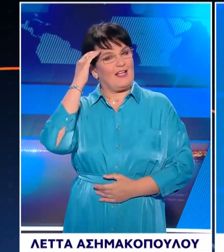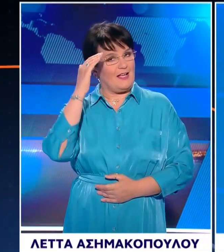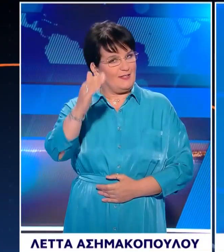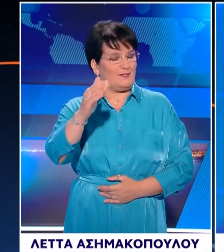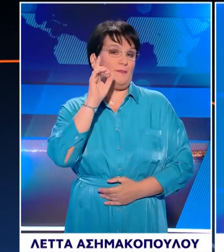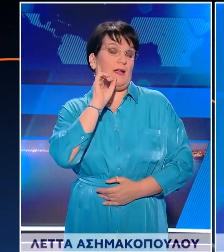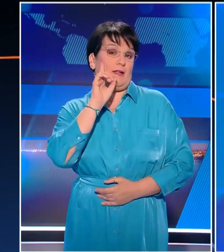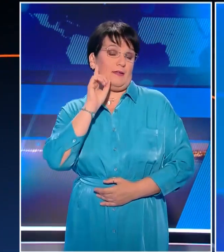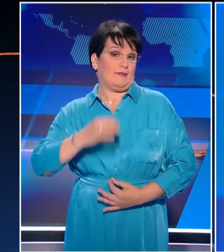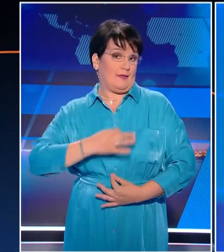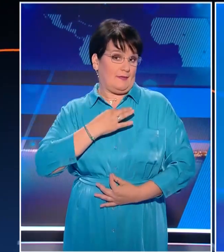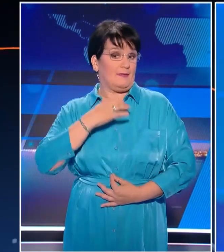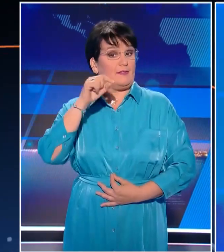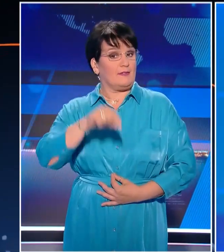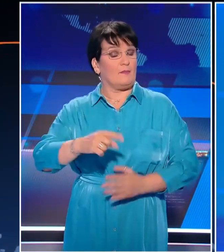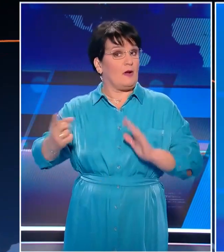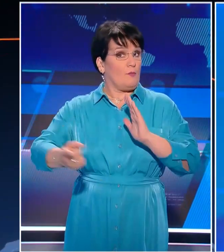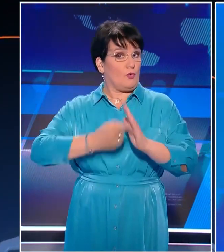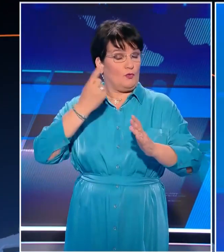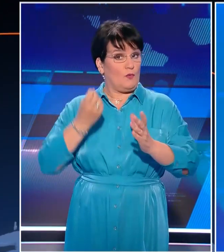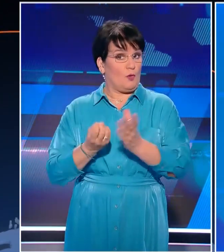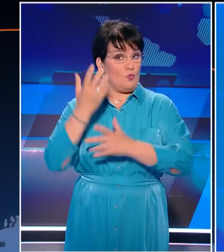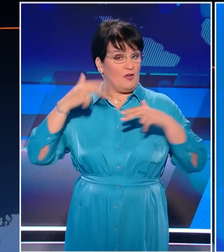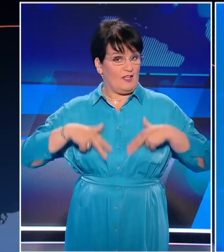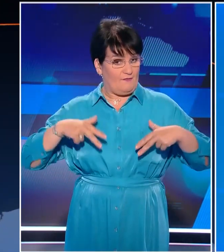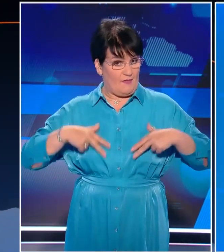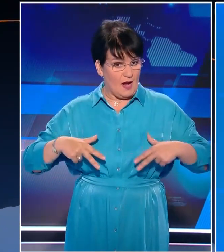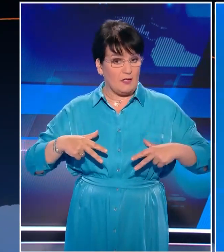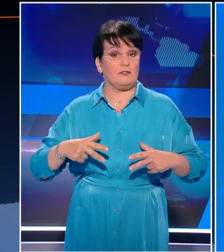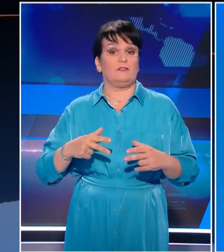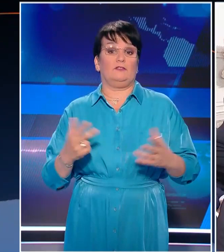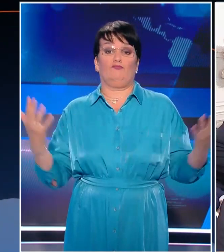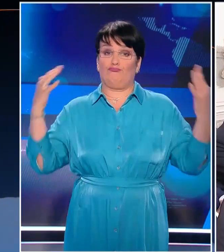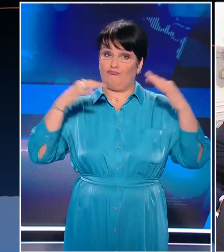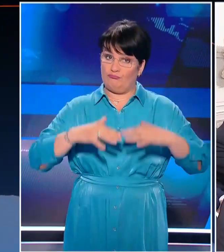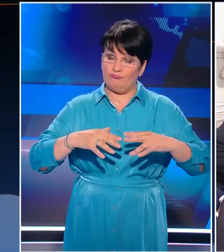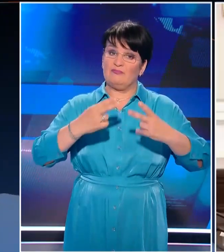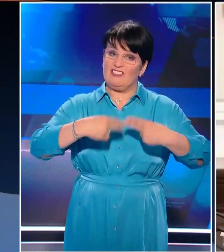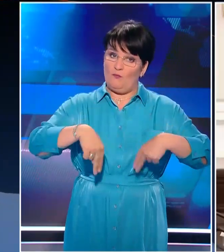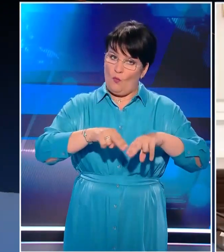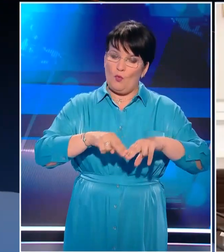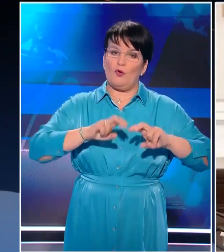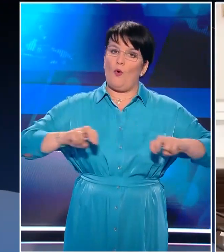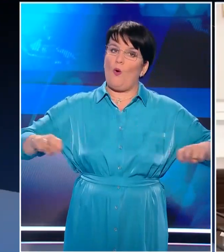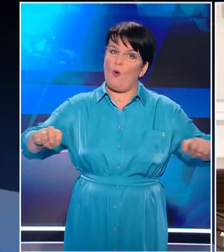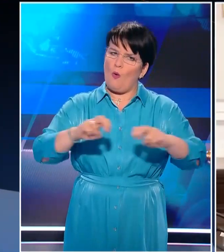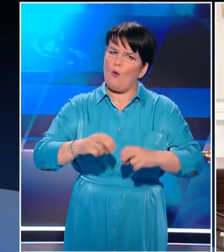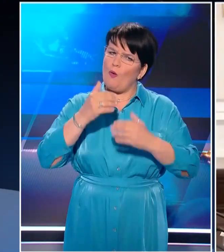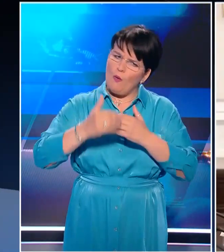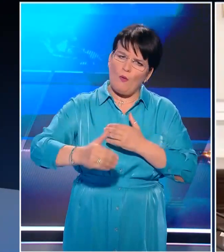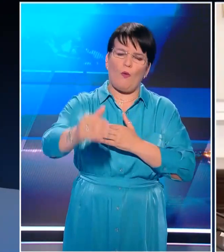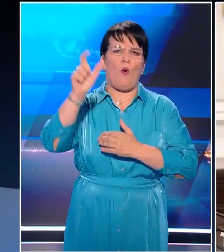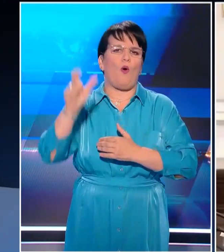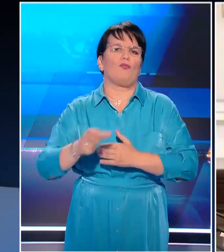Χαίρετε κυρίες και κύριοι, πρεμιέρα σήμερα για τη νέα κυβέρνηση με τον Πρωθυπουργό Κυριάκο Μητσοτάκη να δίνει το στίγμα της επόμενης περίοδου